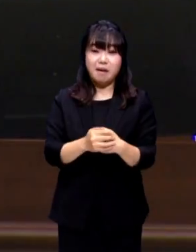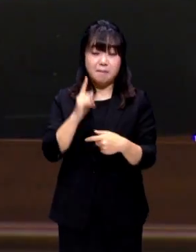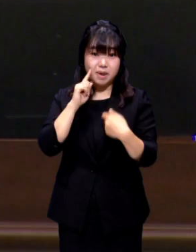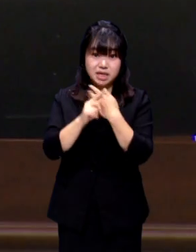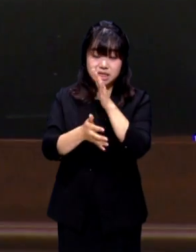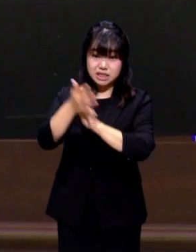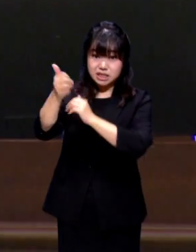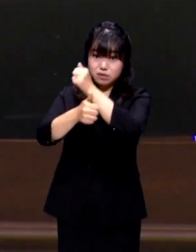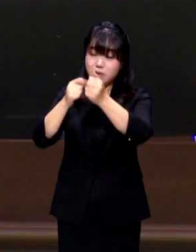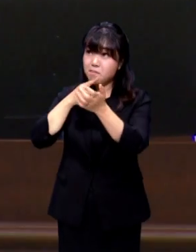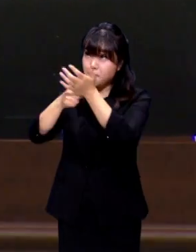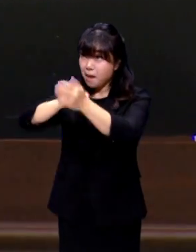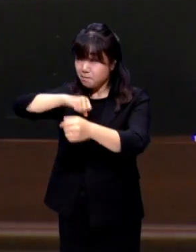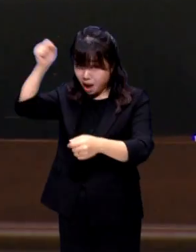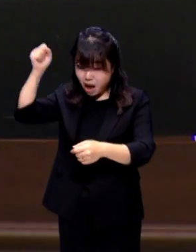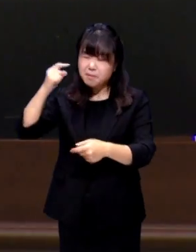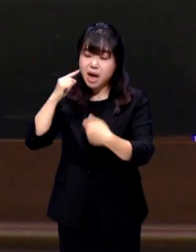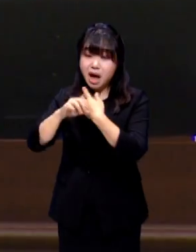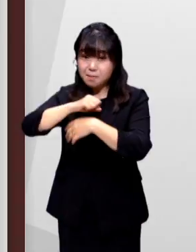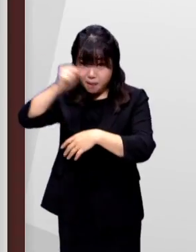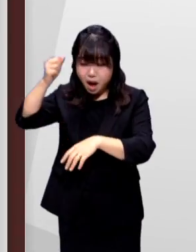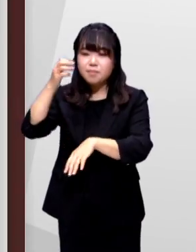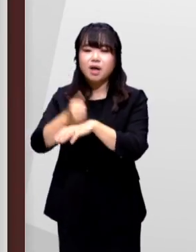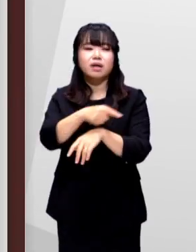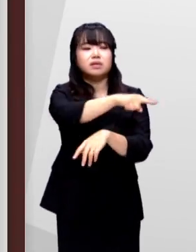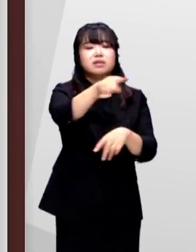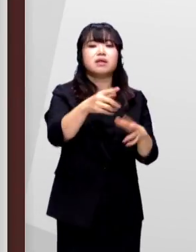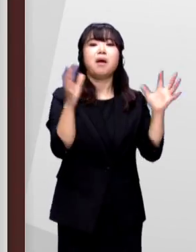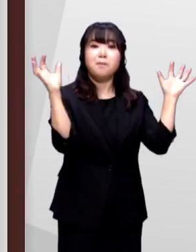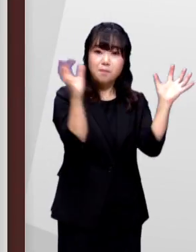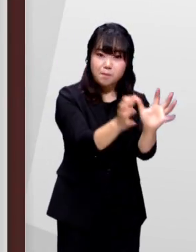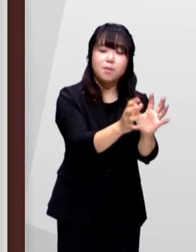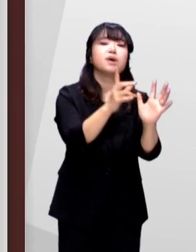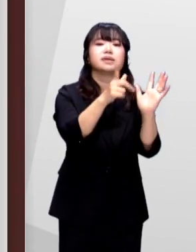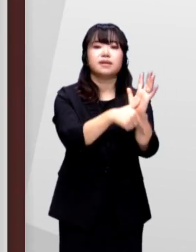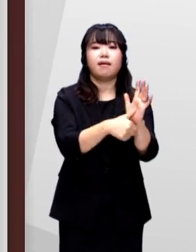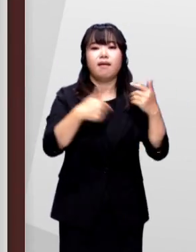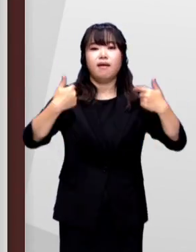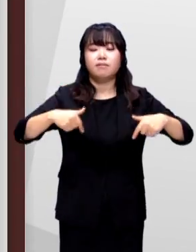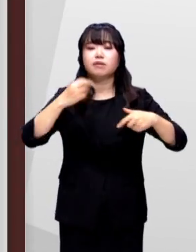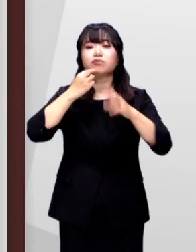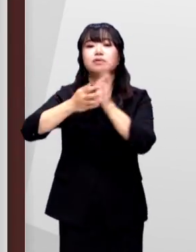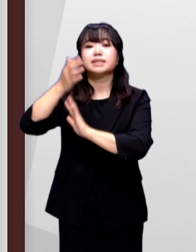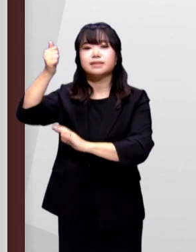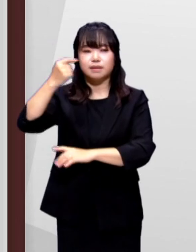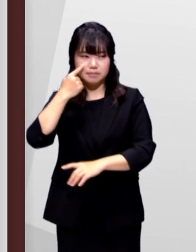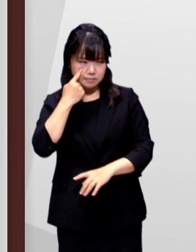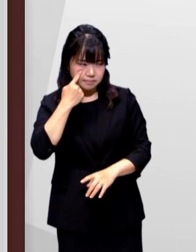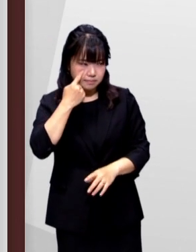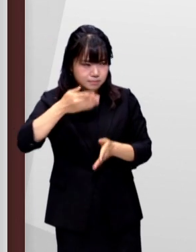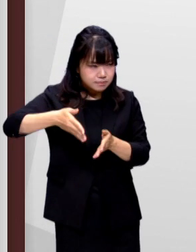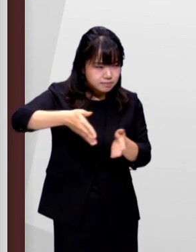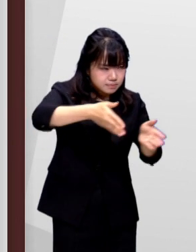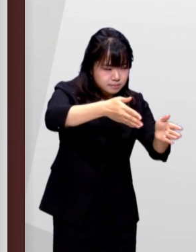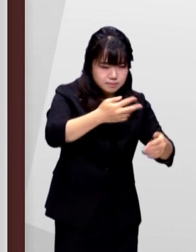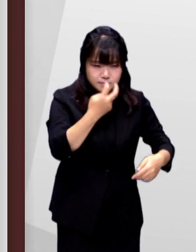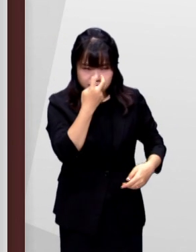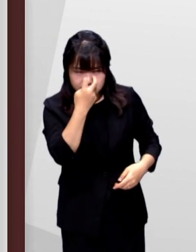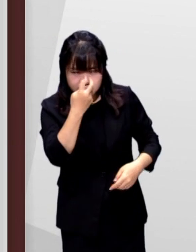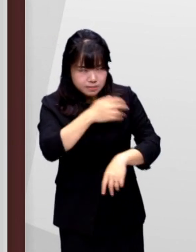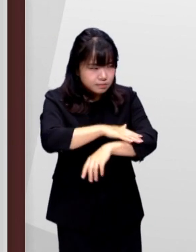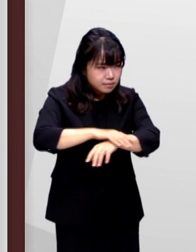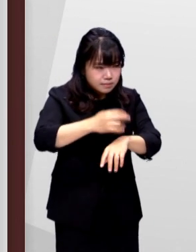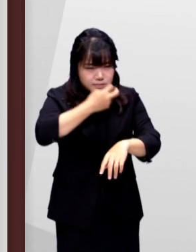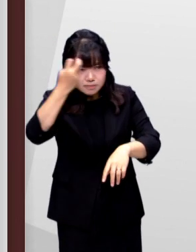시의회를 통과해 시행되면 시민이 자발적으로 모이는 행사 때도 시장은 주요 통행로 등에서의 군중 밀집을